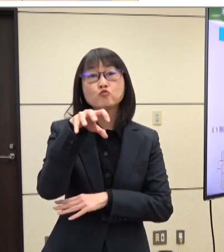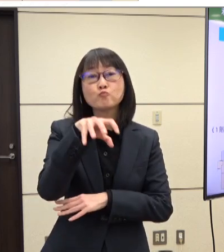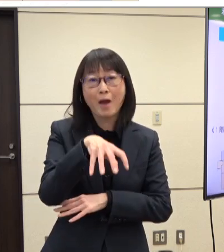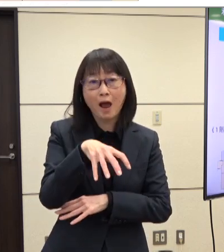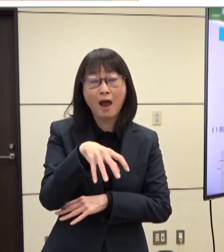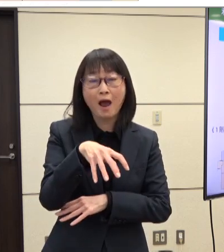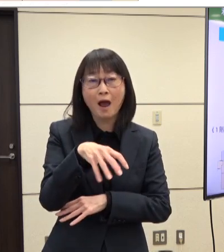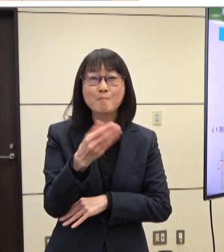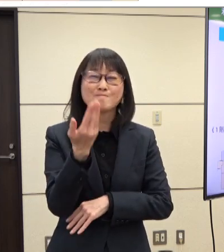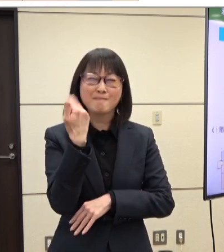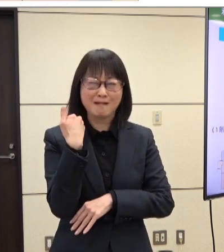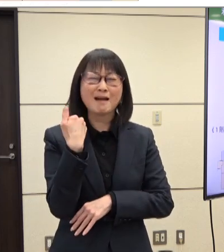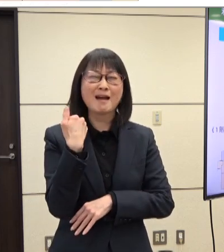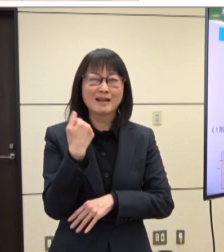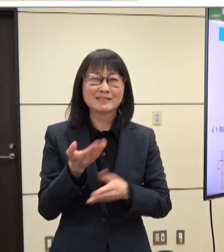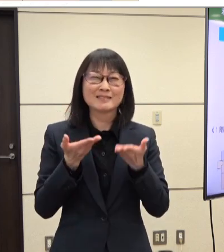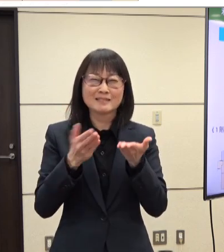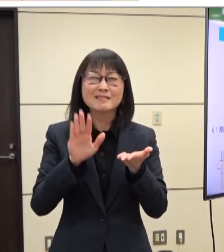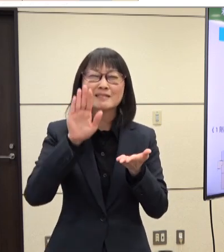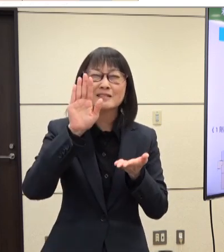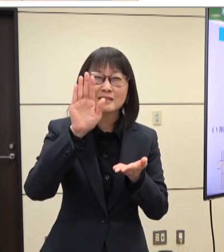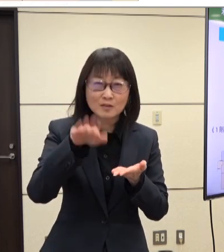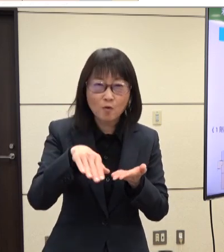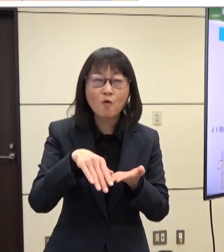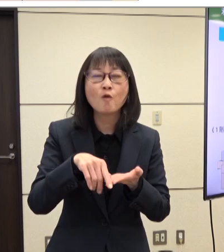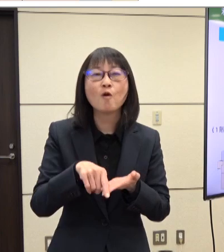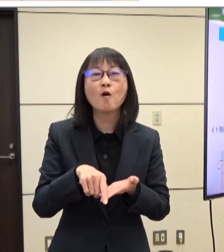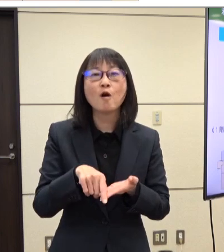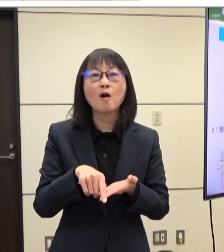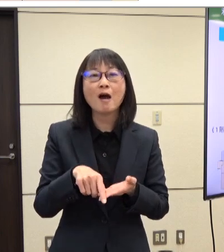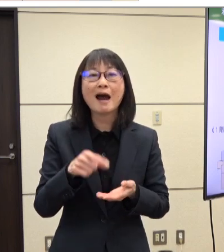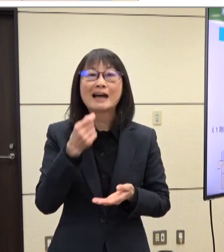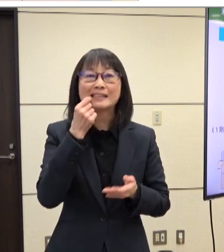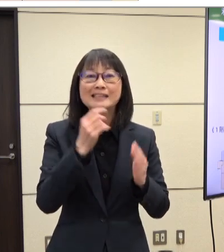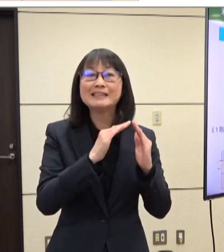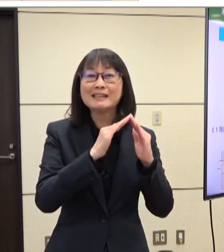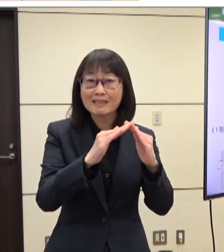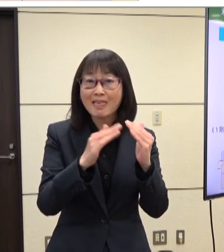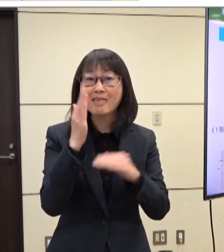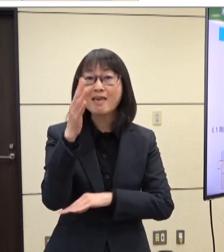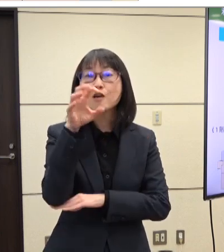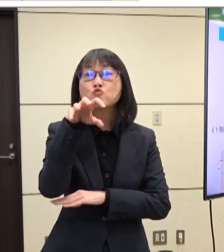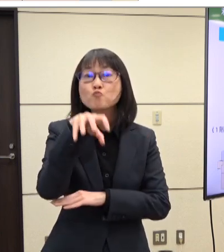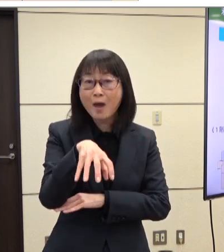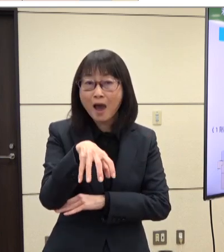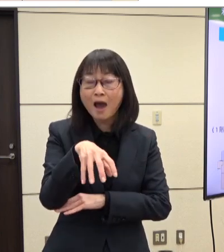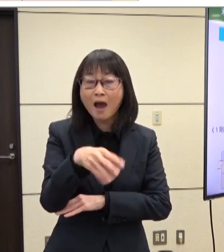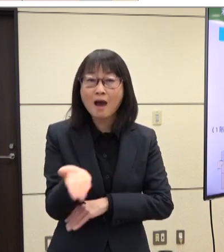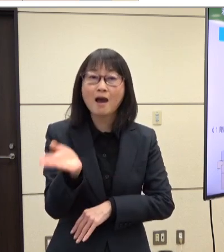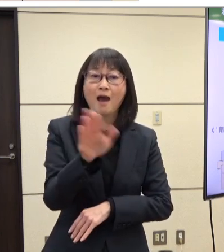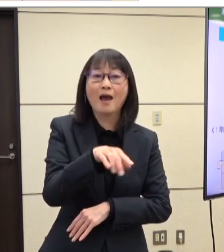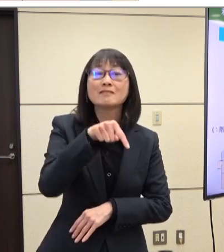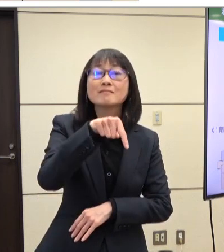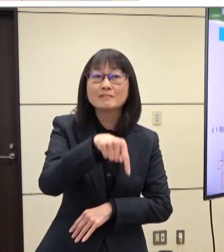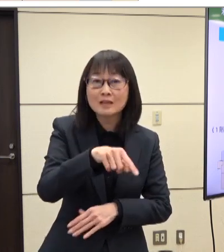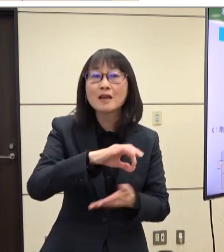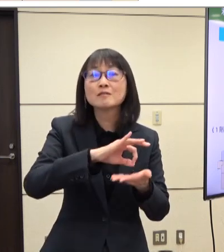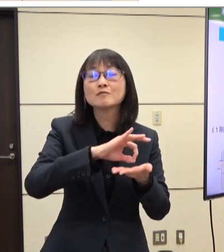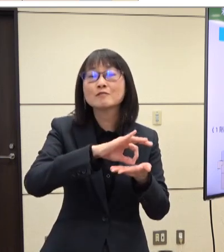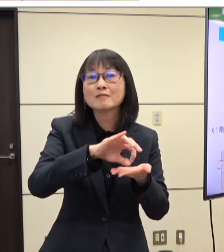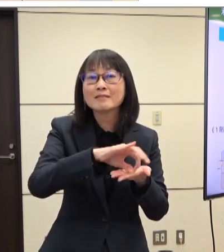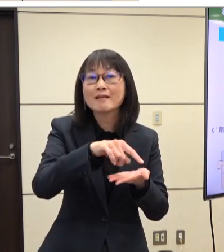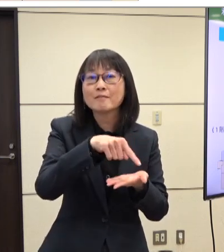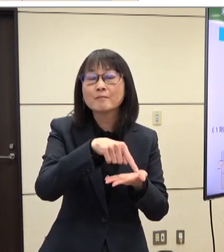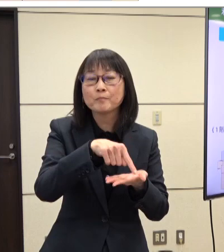ました。で、大震災後はですね、しばらく飯舘村の役場として使われておりまして、まあ、その後返還され